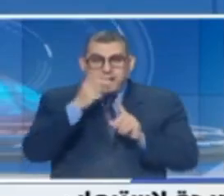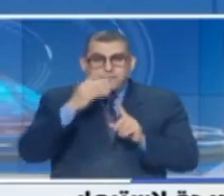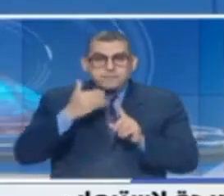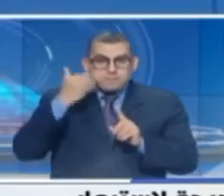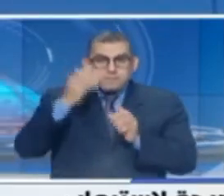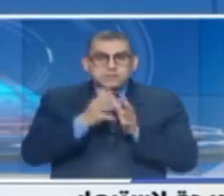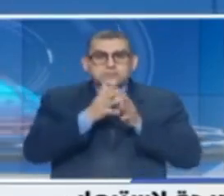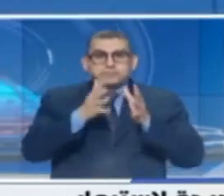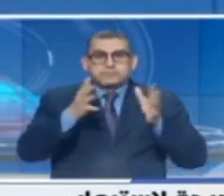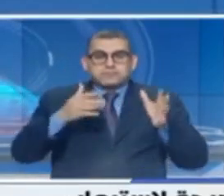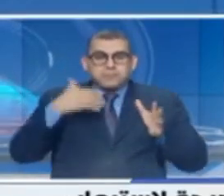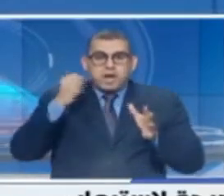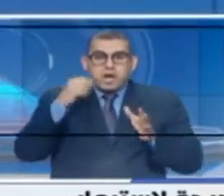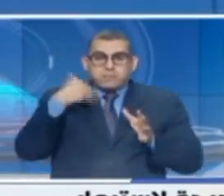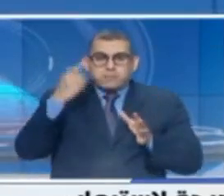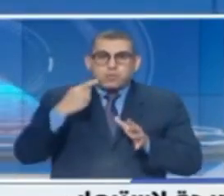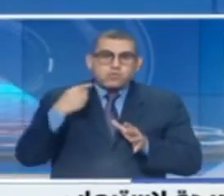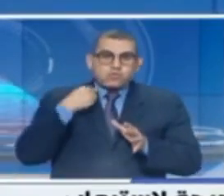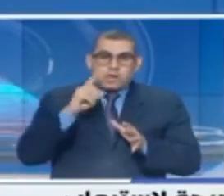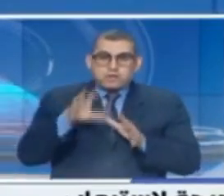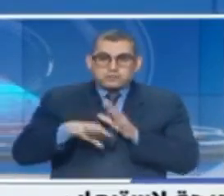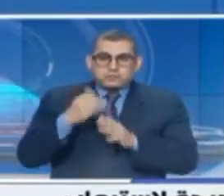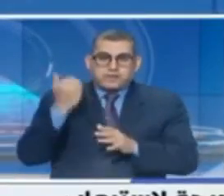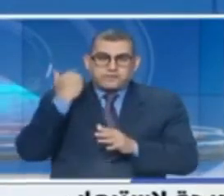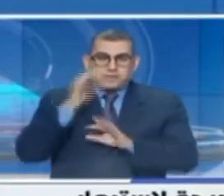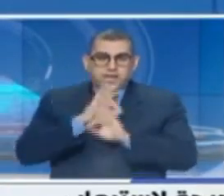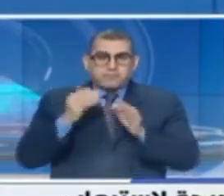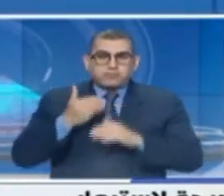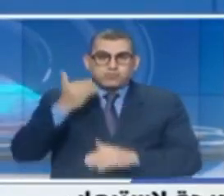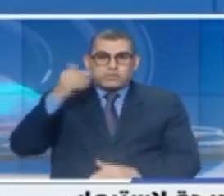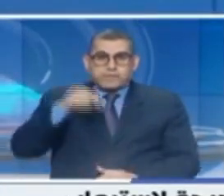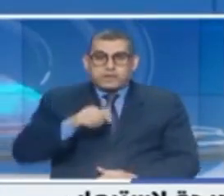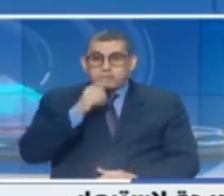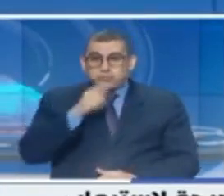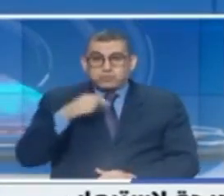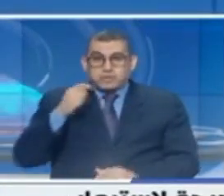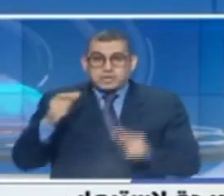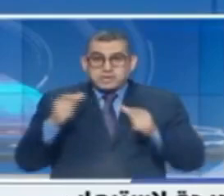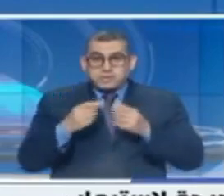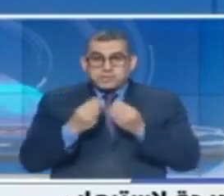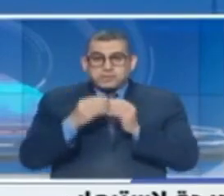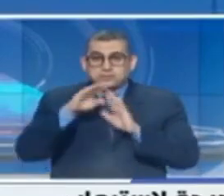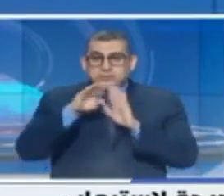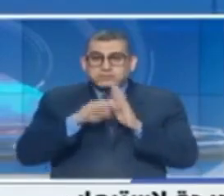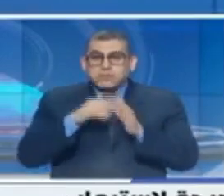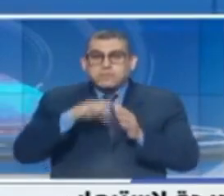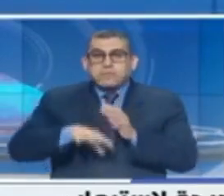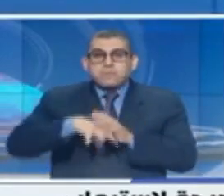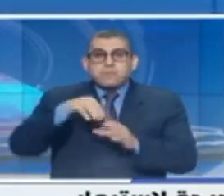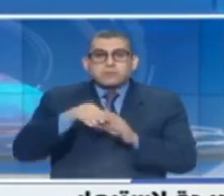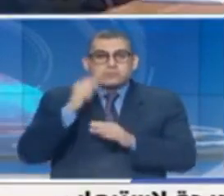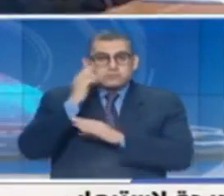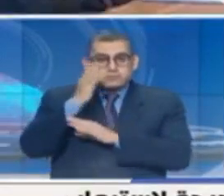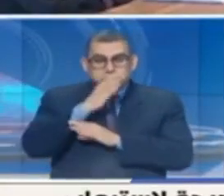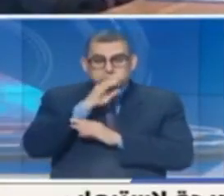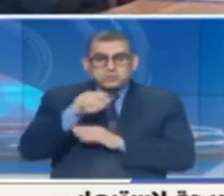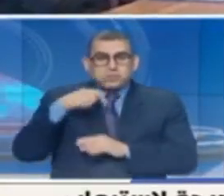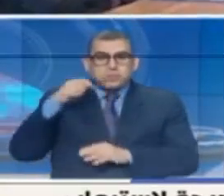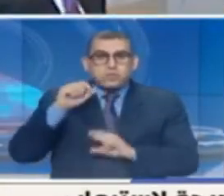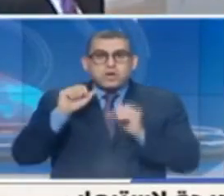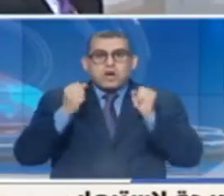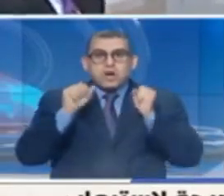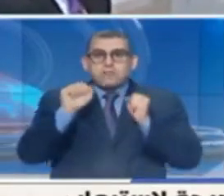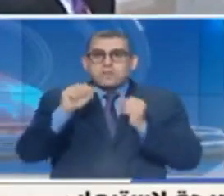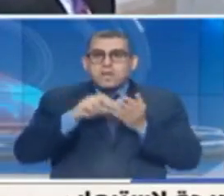المستقبلية في الأحمال الكهربائية. جاء ذلك خلال اجتماع للرئيس استعرض خلاله المشروعات الاستراتيجية لوزارة